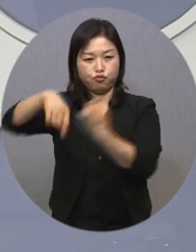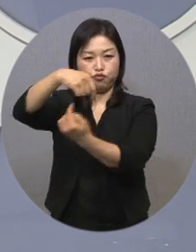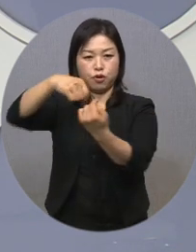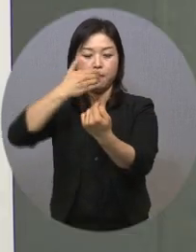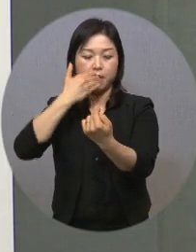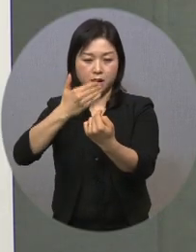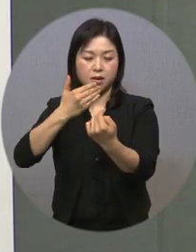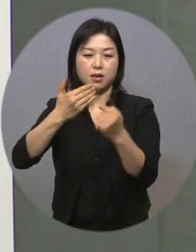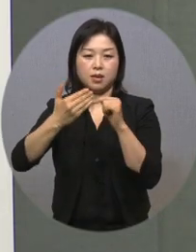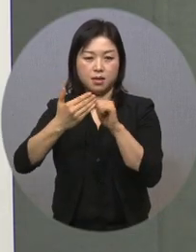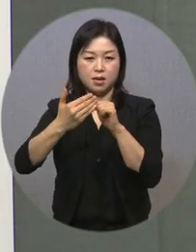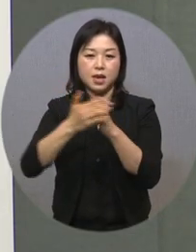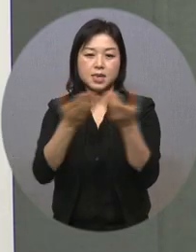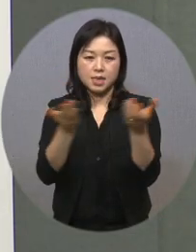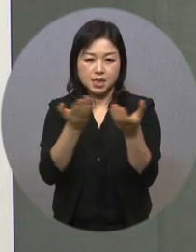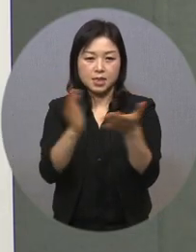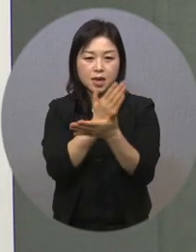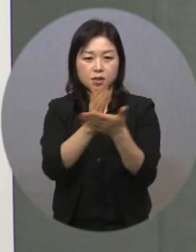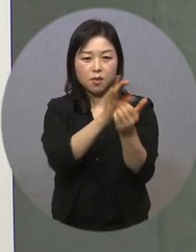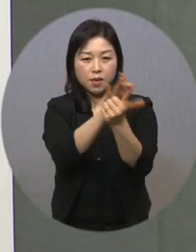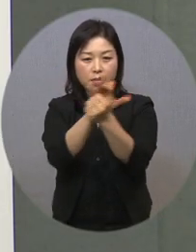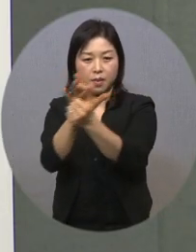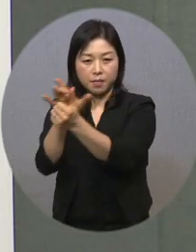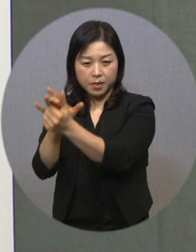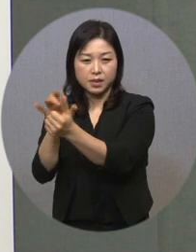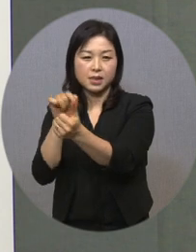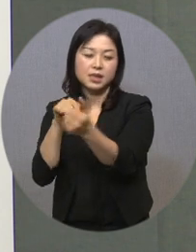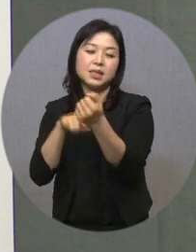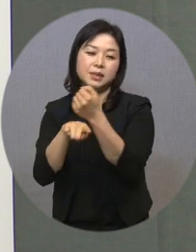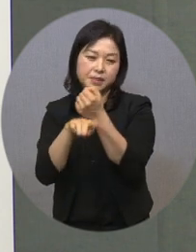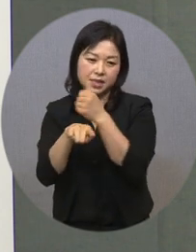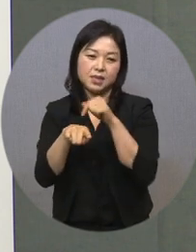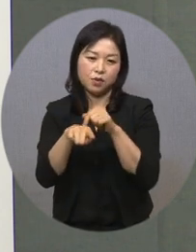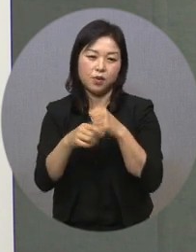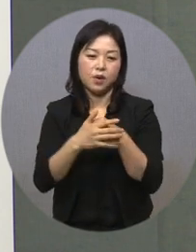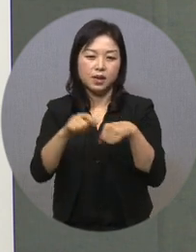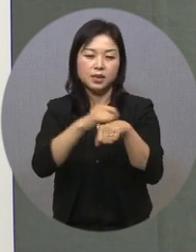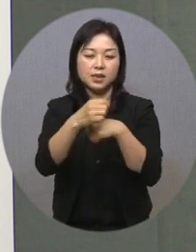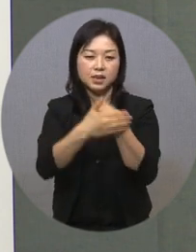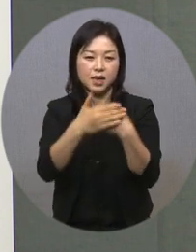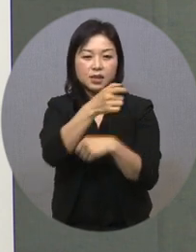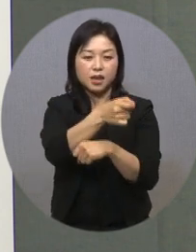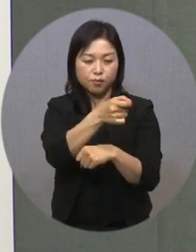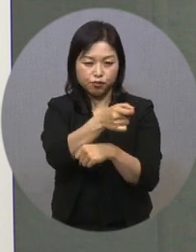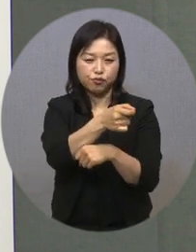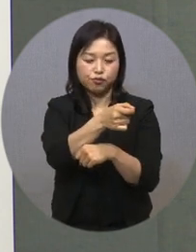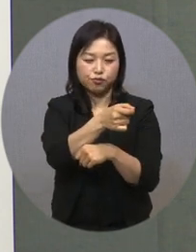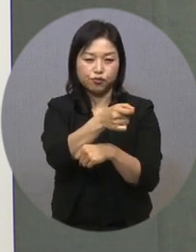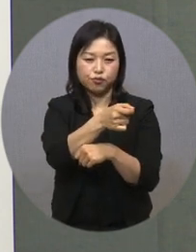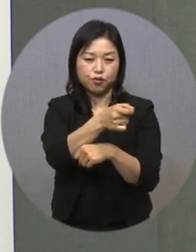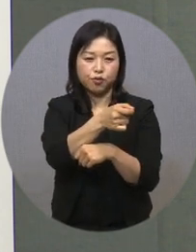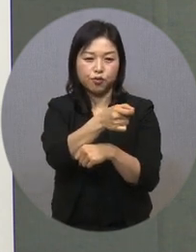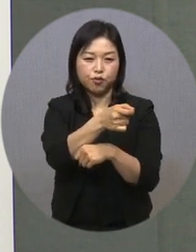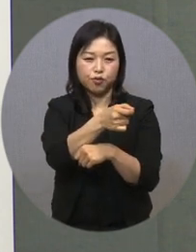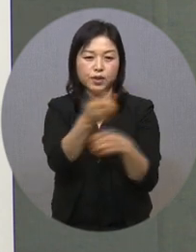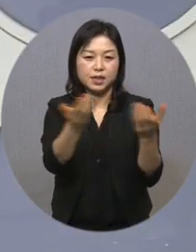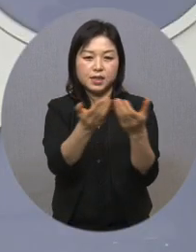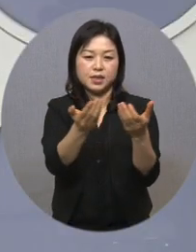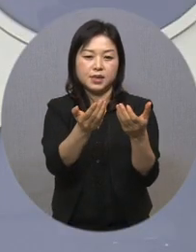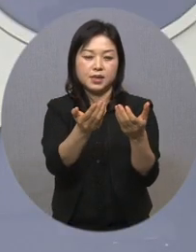할 수 있게 업무를 좀 분장하는 거에 대한 개념으로 이 특례 사무가 나눠졌으면